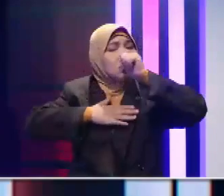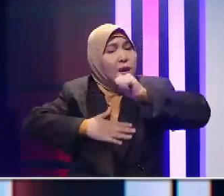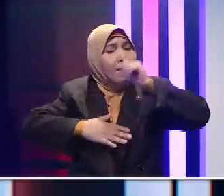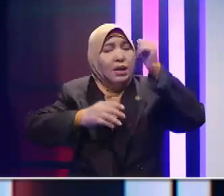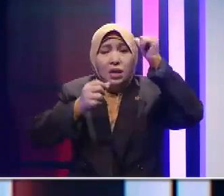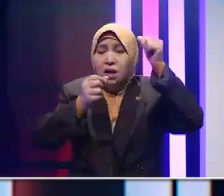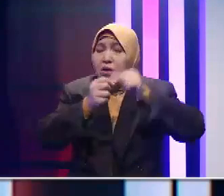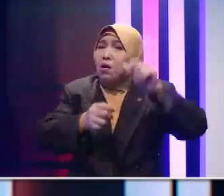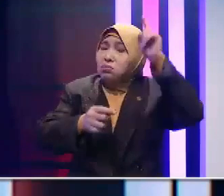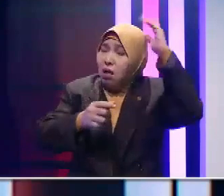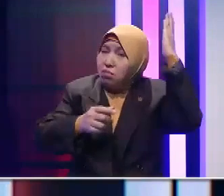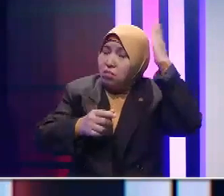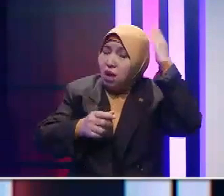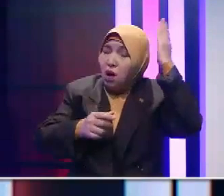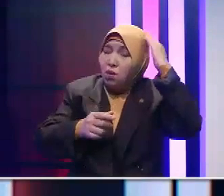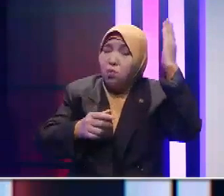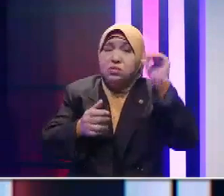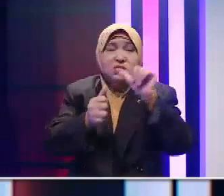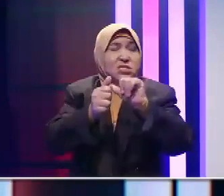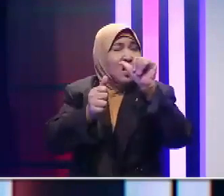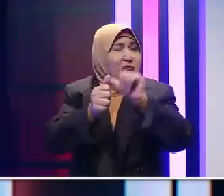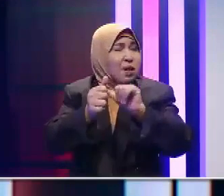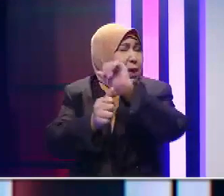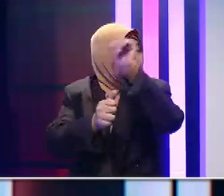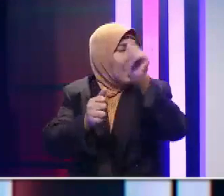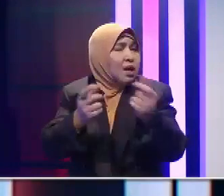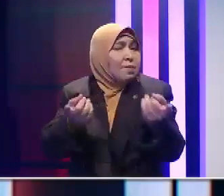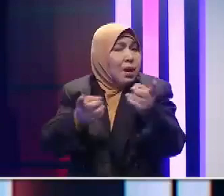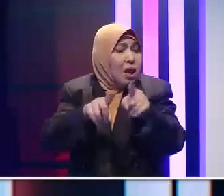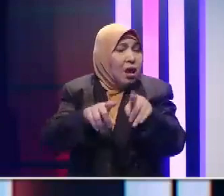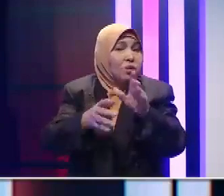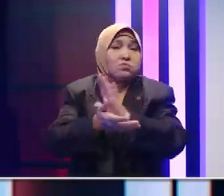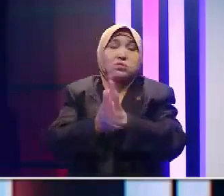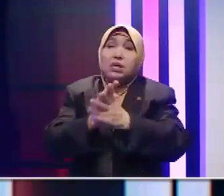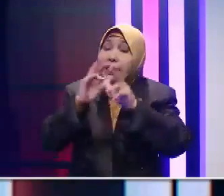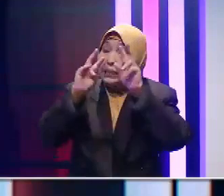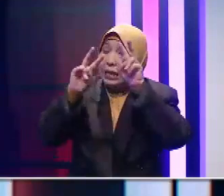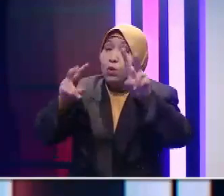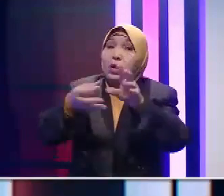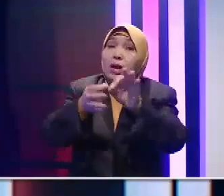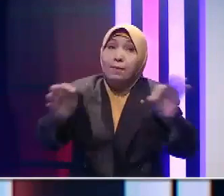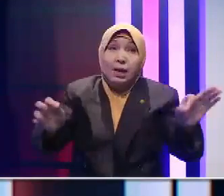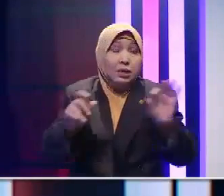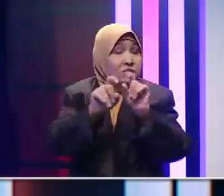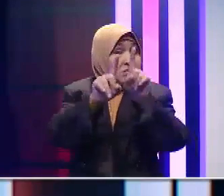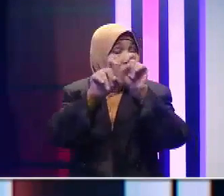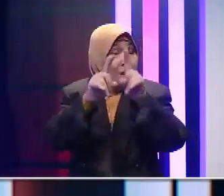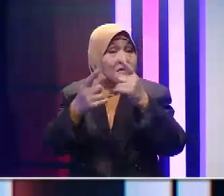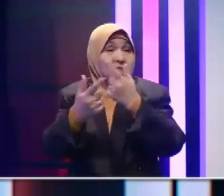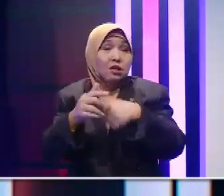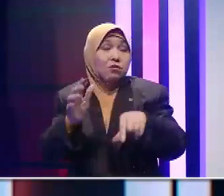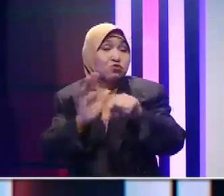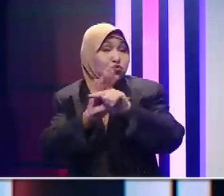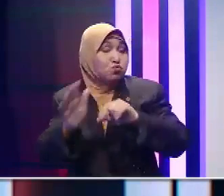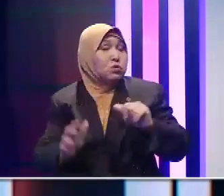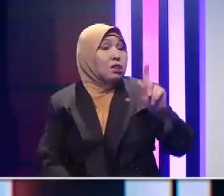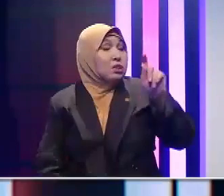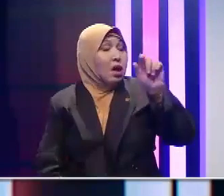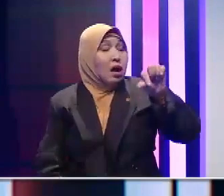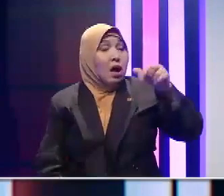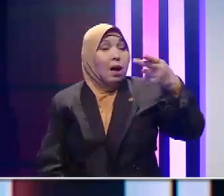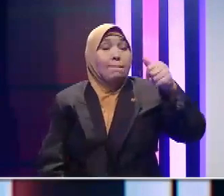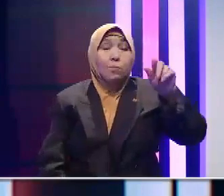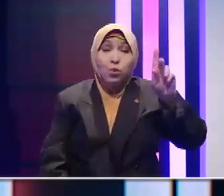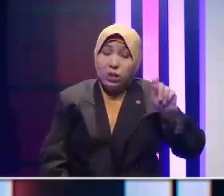Allah Maha mengetahui akan tiap-tiap sesuatu. Perhatikan tuan-puan, dalam ayat yang ke-11 daripada surah Taghabun ini, Allah